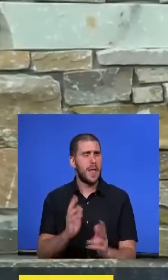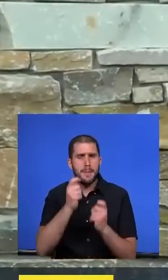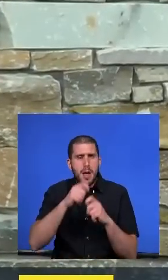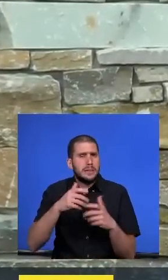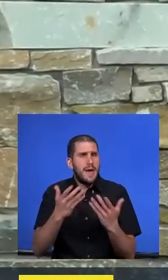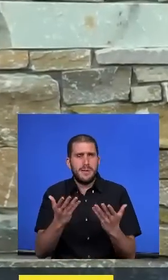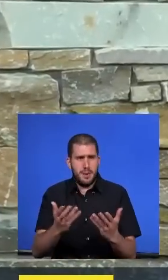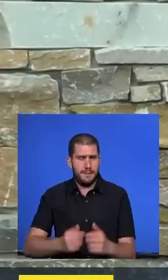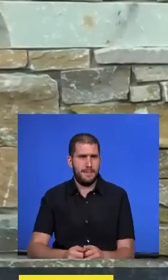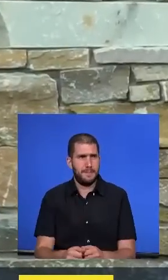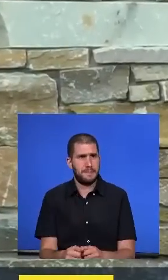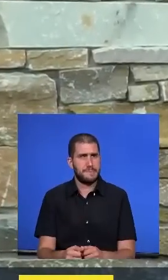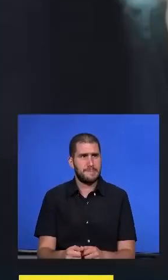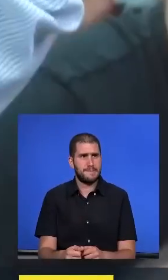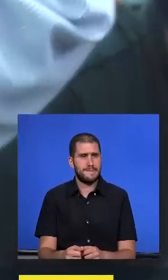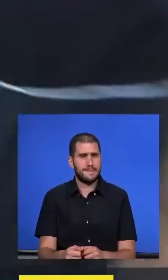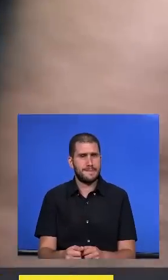אותי?